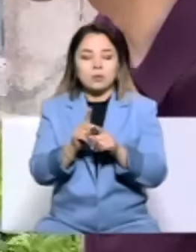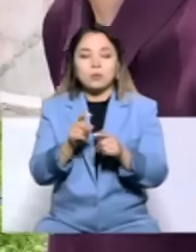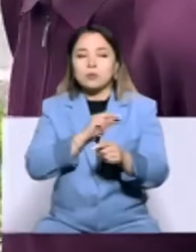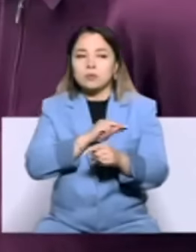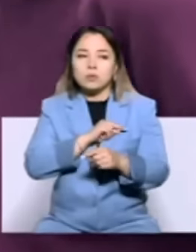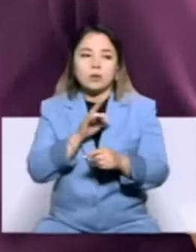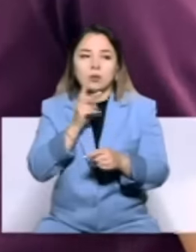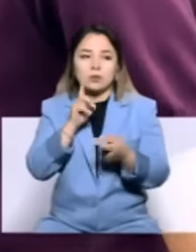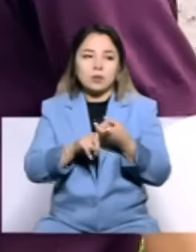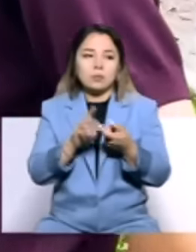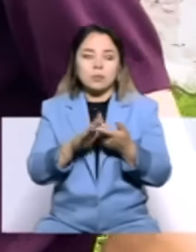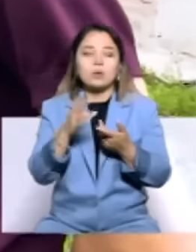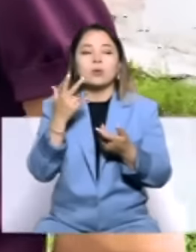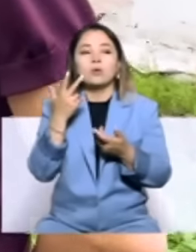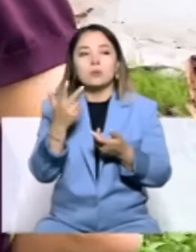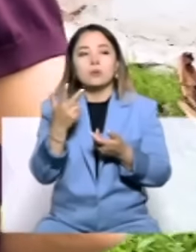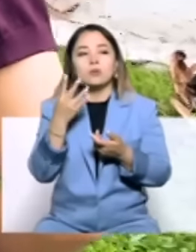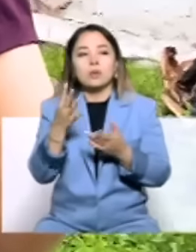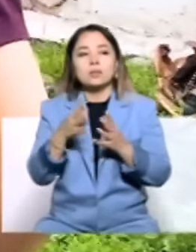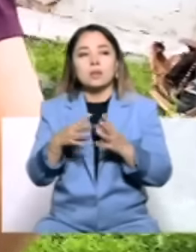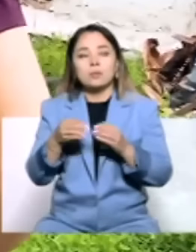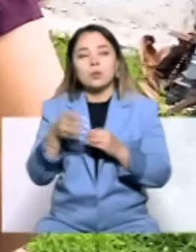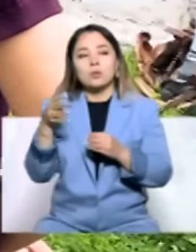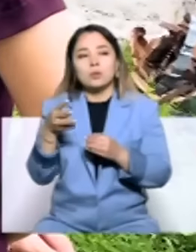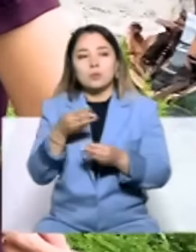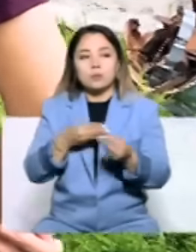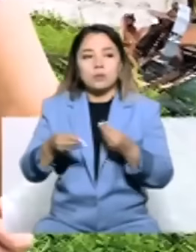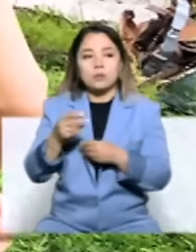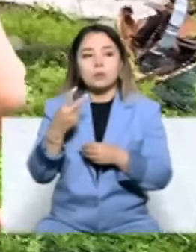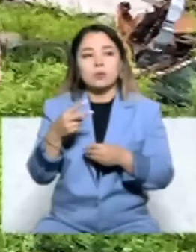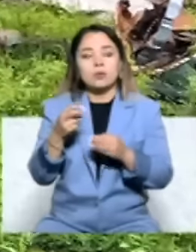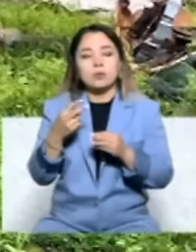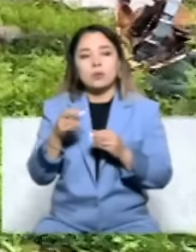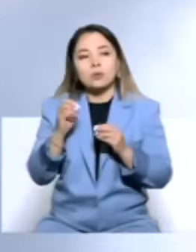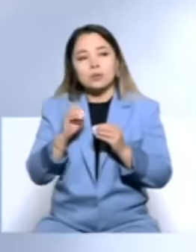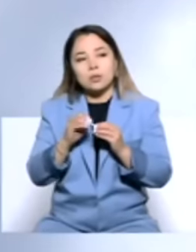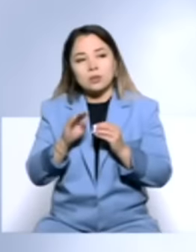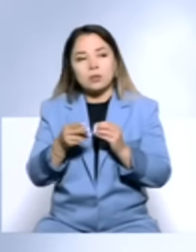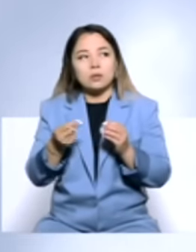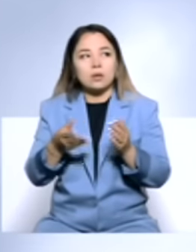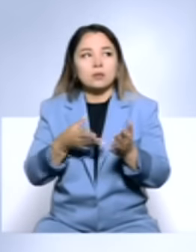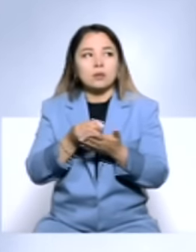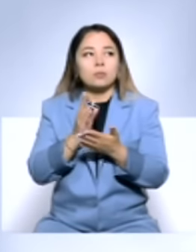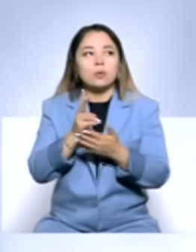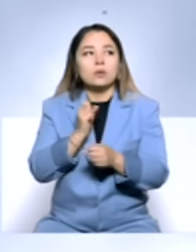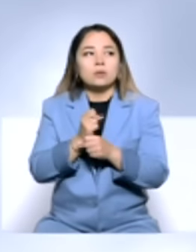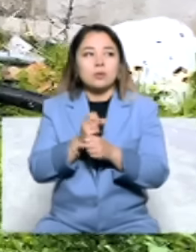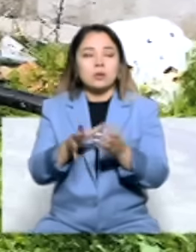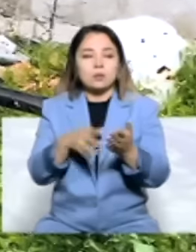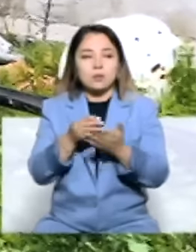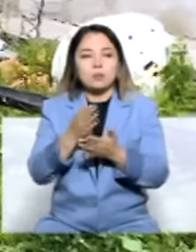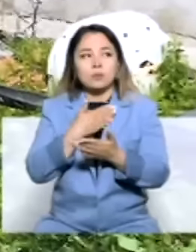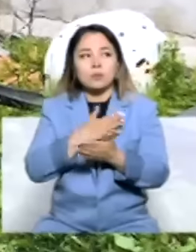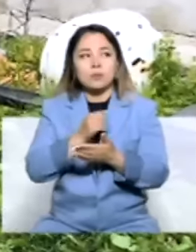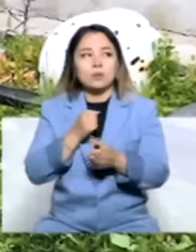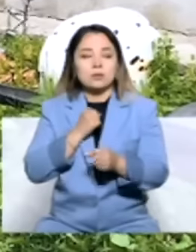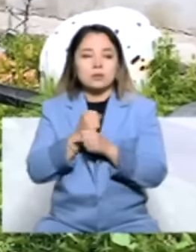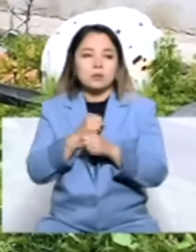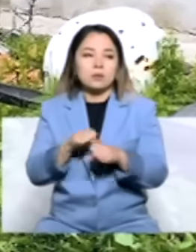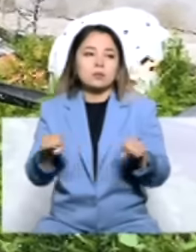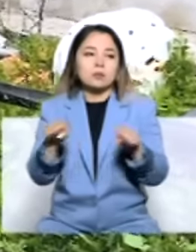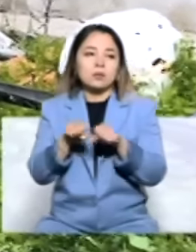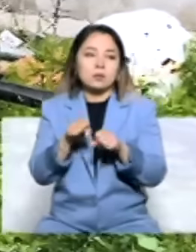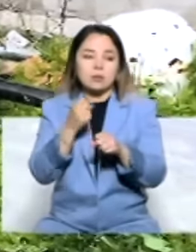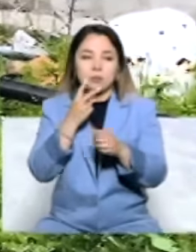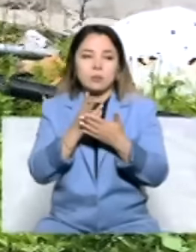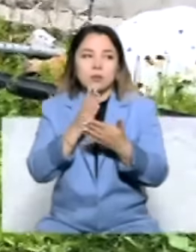бир семьяда 3-4 адам болсо 4000 төлөйсүң, 10-20 000 кетип турабы сонда. Буну ким сизге орнотуп берген? Биз өзүбүз коюп алдык го сону.